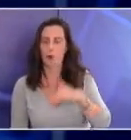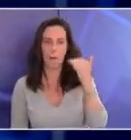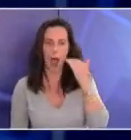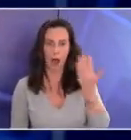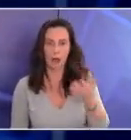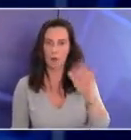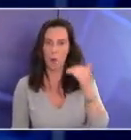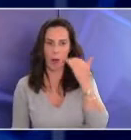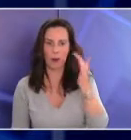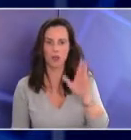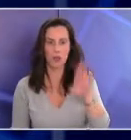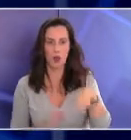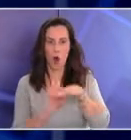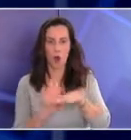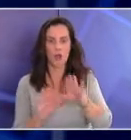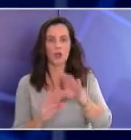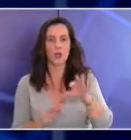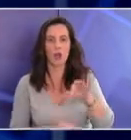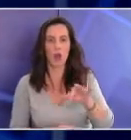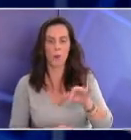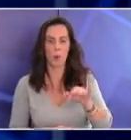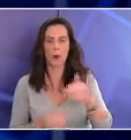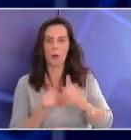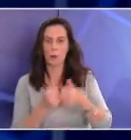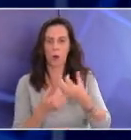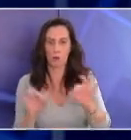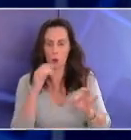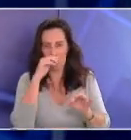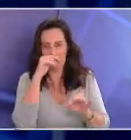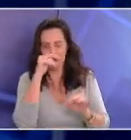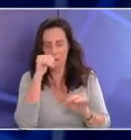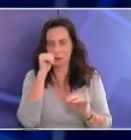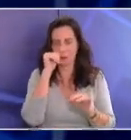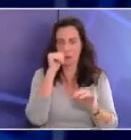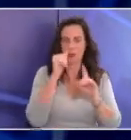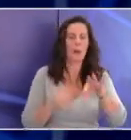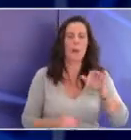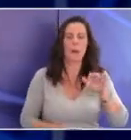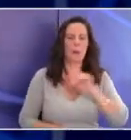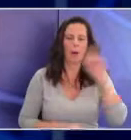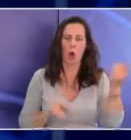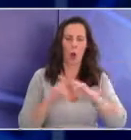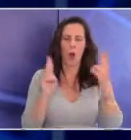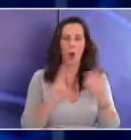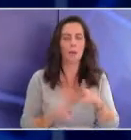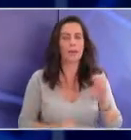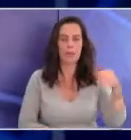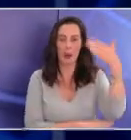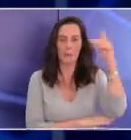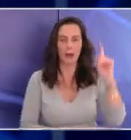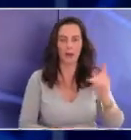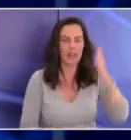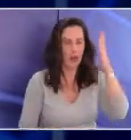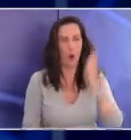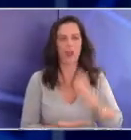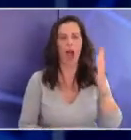הברית, אפילו בארצות הברית הכניסו חוק שההימורים מעכשיו בספורט מותרים, ולא רק בלאס וגאס. הרי מאמרים בכל העולם. אם המדינה באה וקטעה